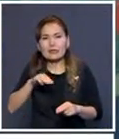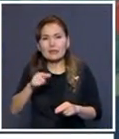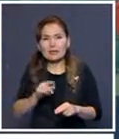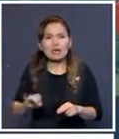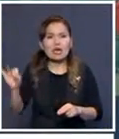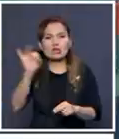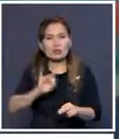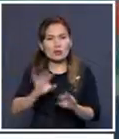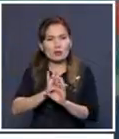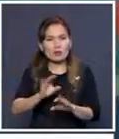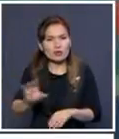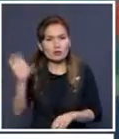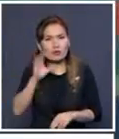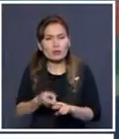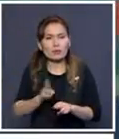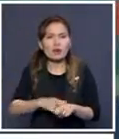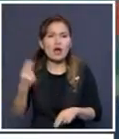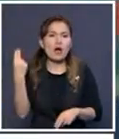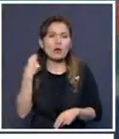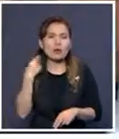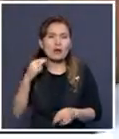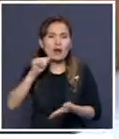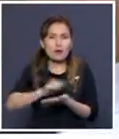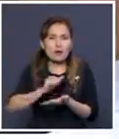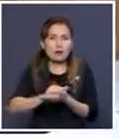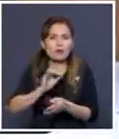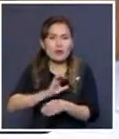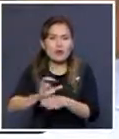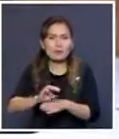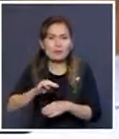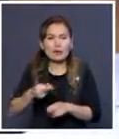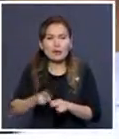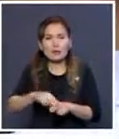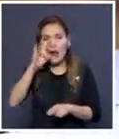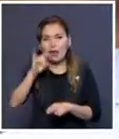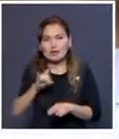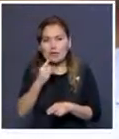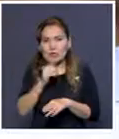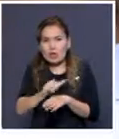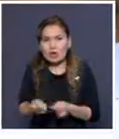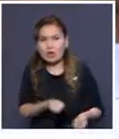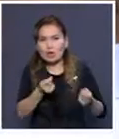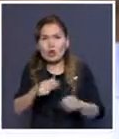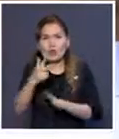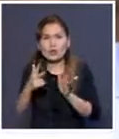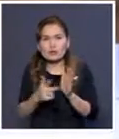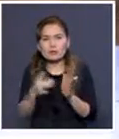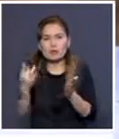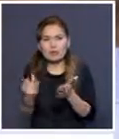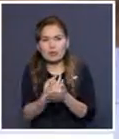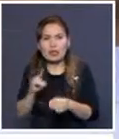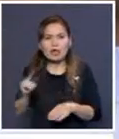қызықты ақпараттарға қанық болды. Мәселен, Лондонда басылып шыққан алғашқы теңгелерді елге жеткізу үшін 18 рет рейс